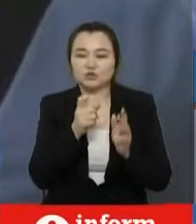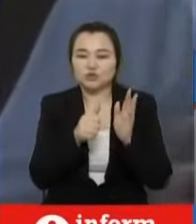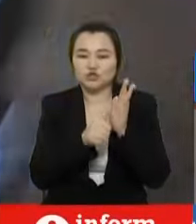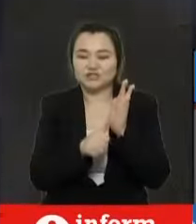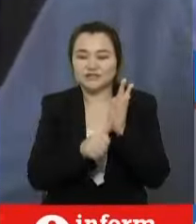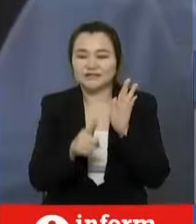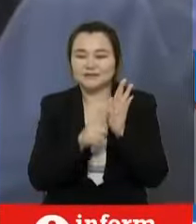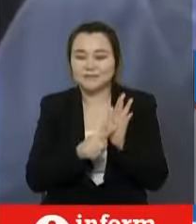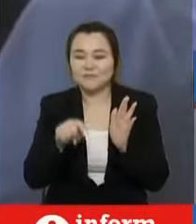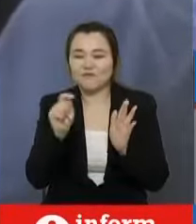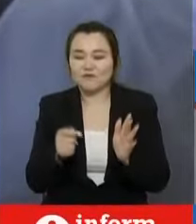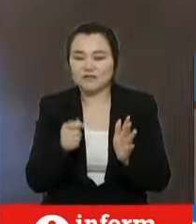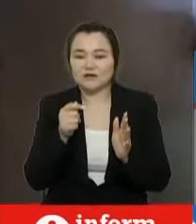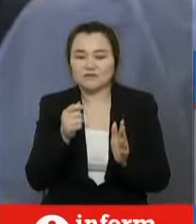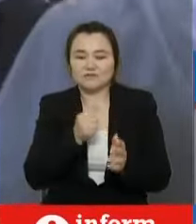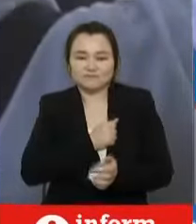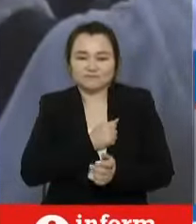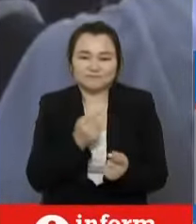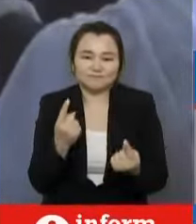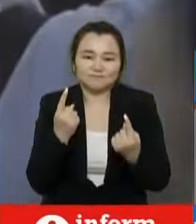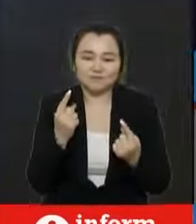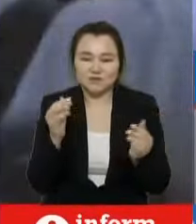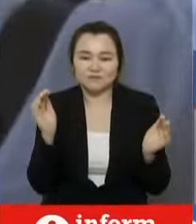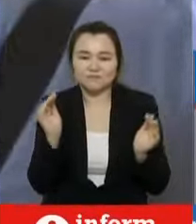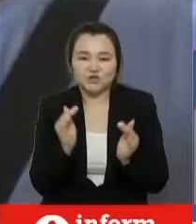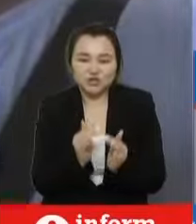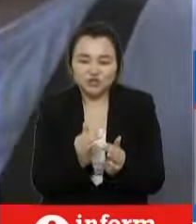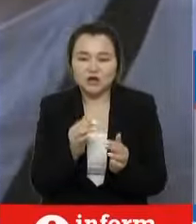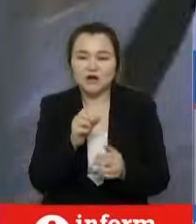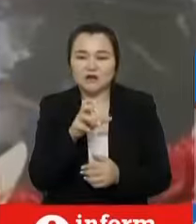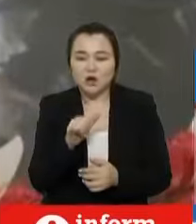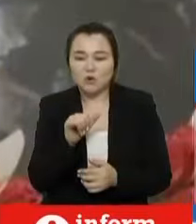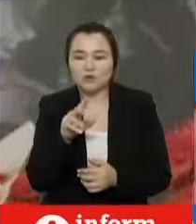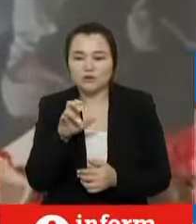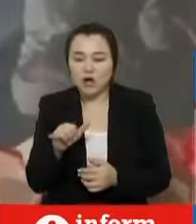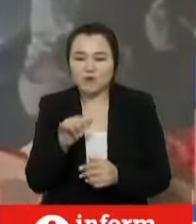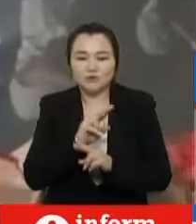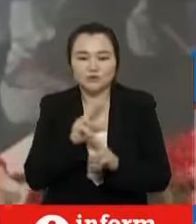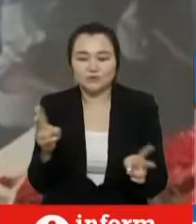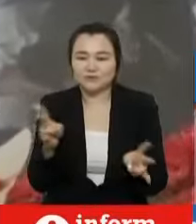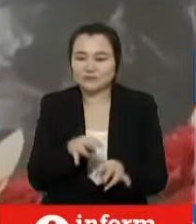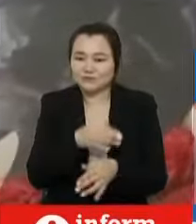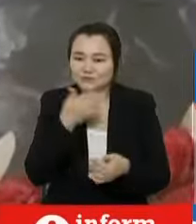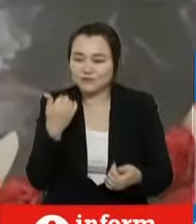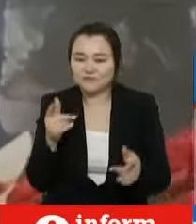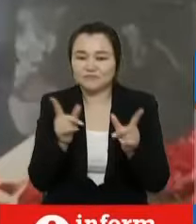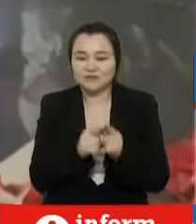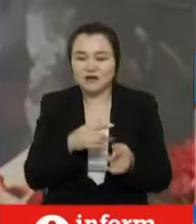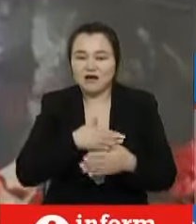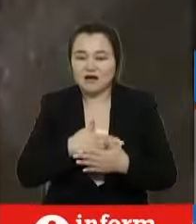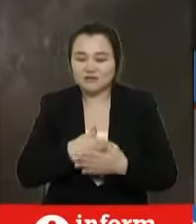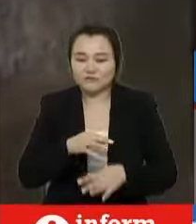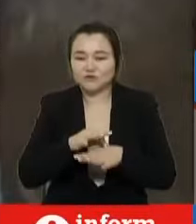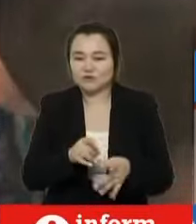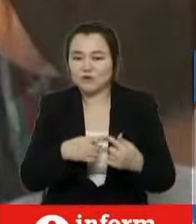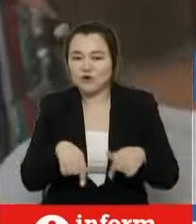великому сожалению, ветеранов становится все меньше. Так, в Улутауской и Атырауской областях не осталось ни одного участника. Вместе с тем, в стране активно ведется